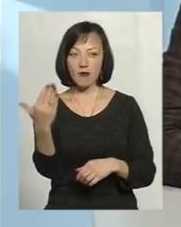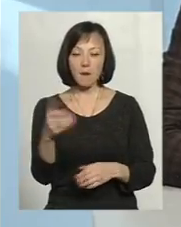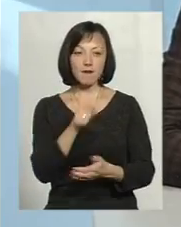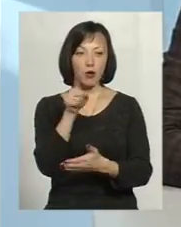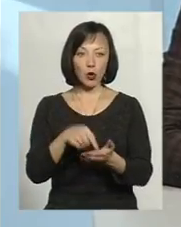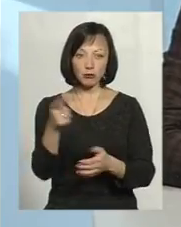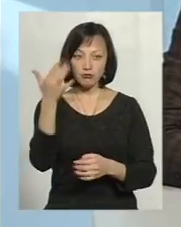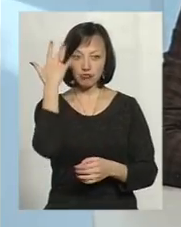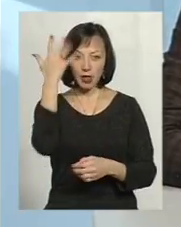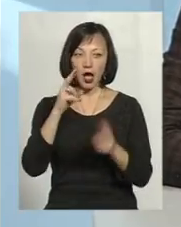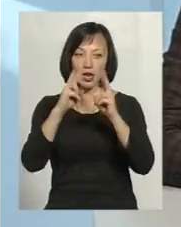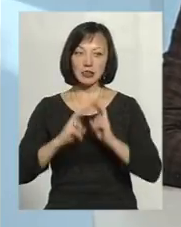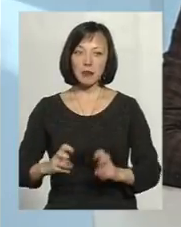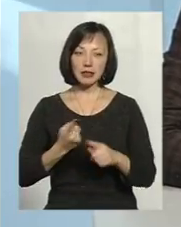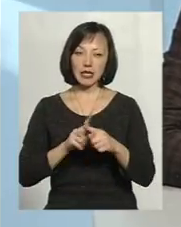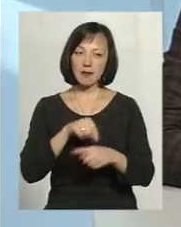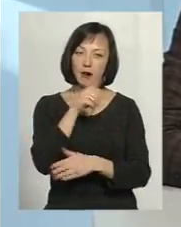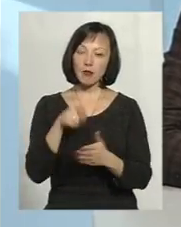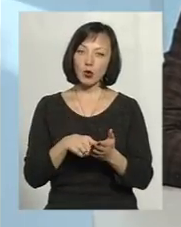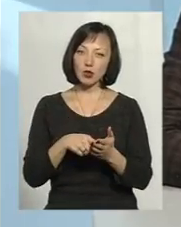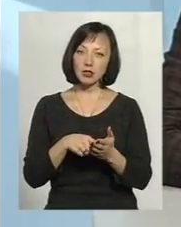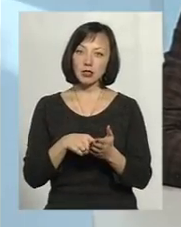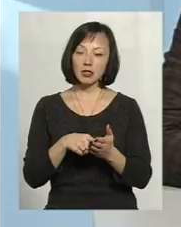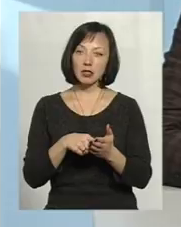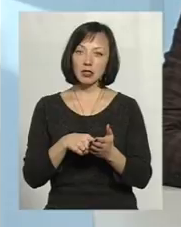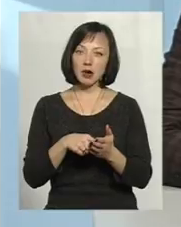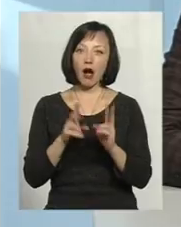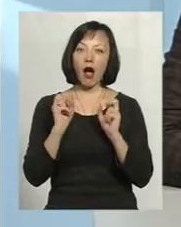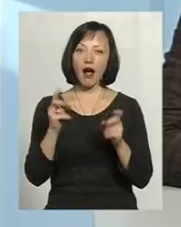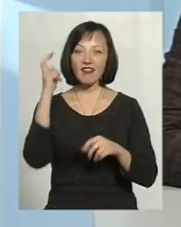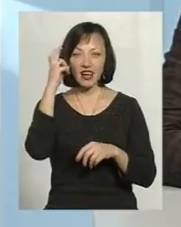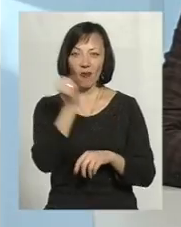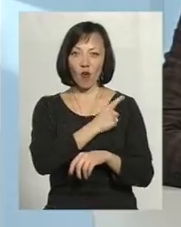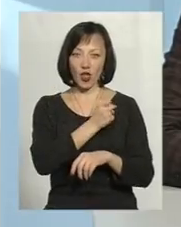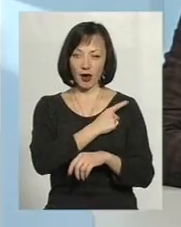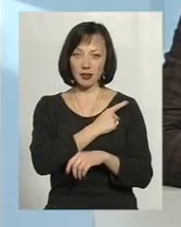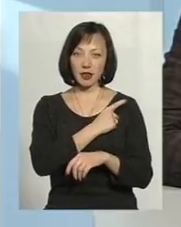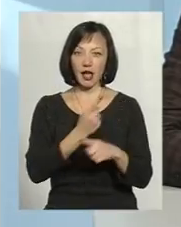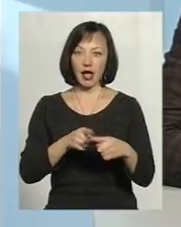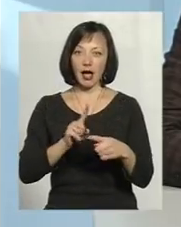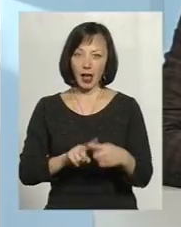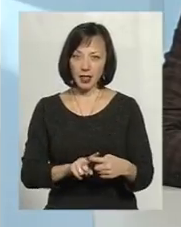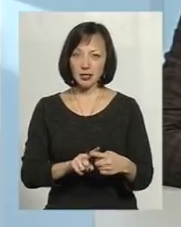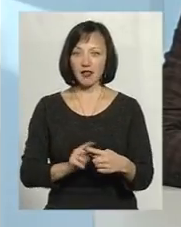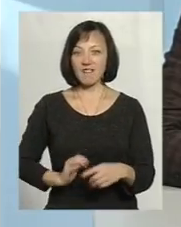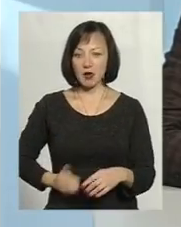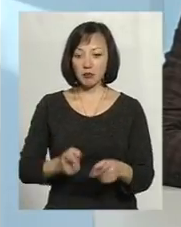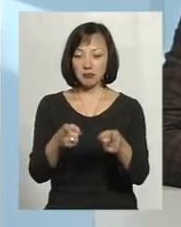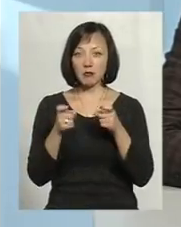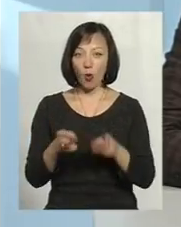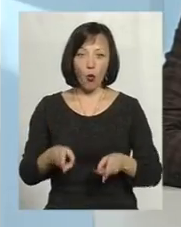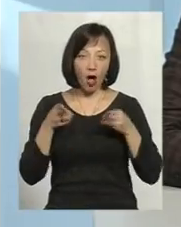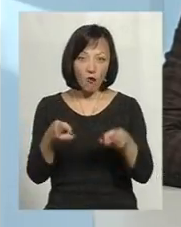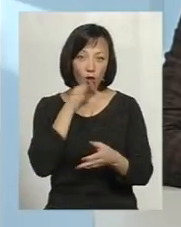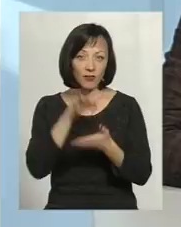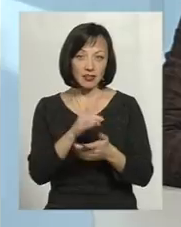вы разобраться с этим вопросом, как в Киеве сделали в Одессе? И там уже эти лица привлечены к уголовной ответственности